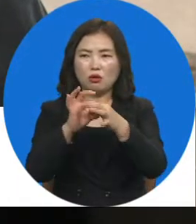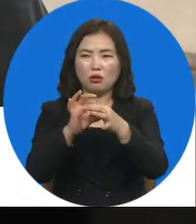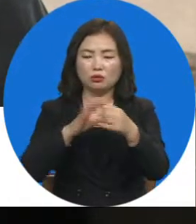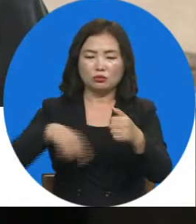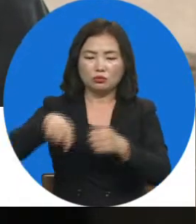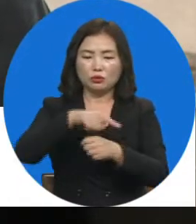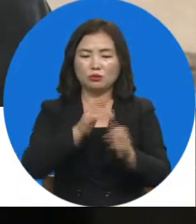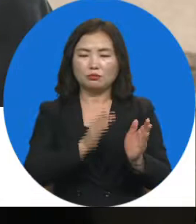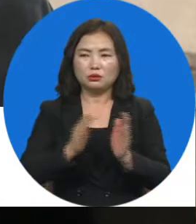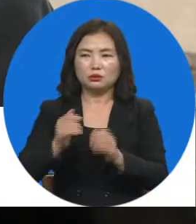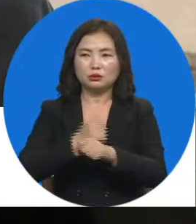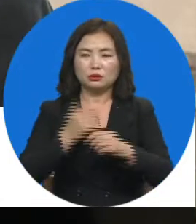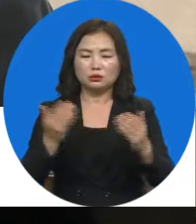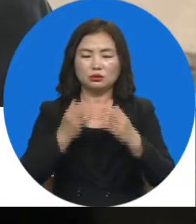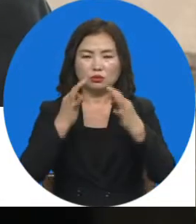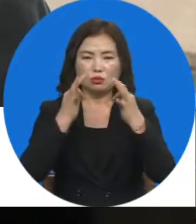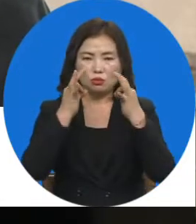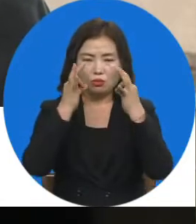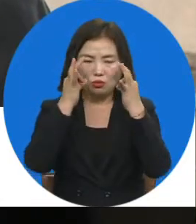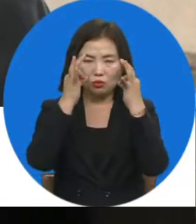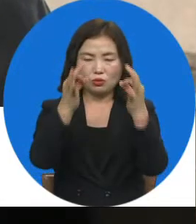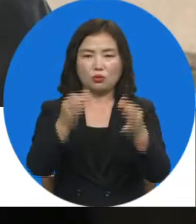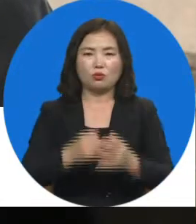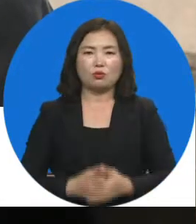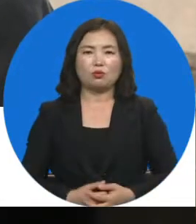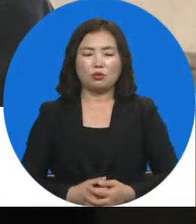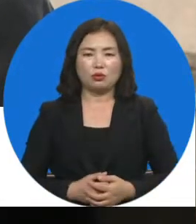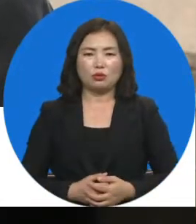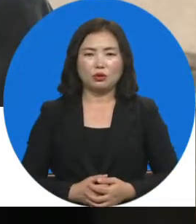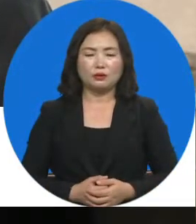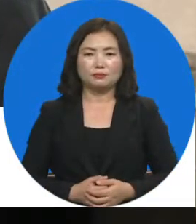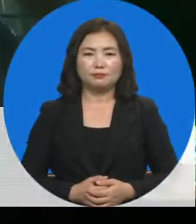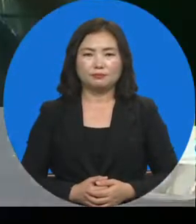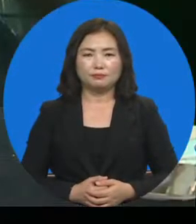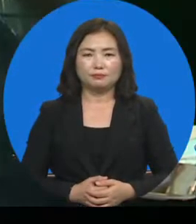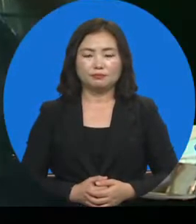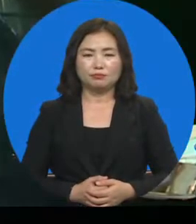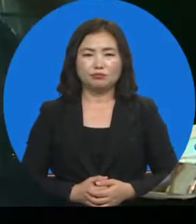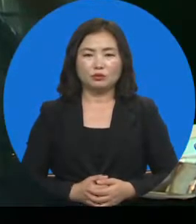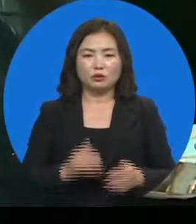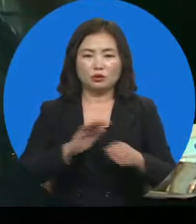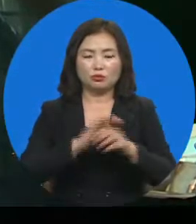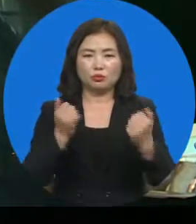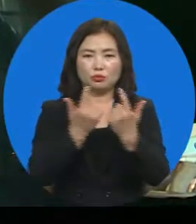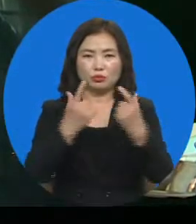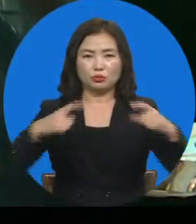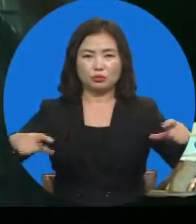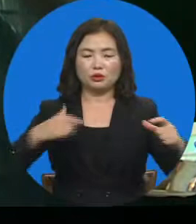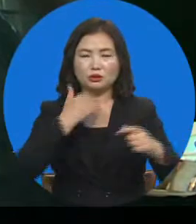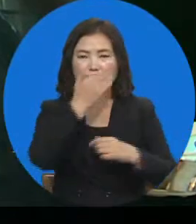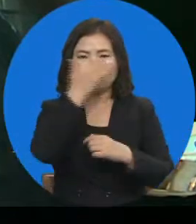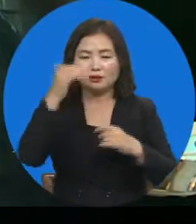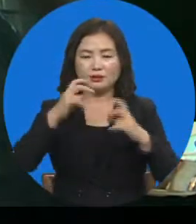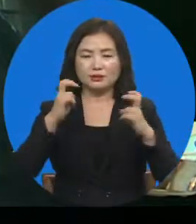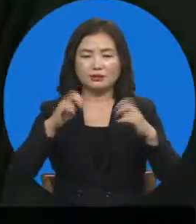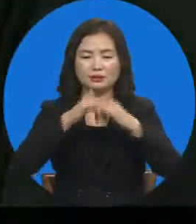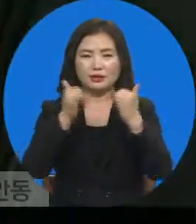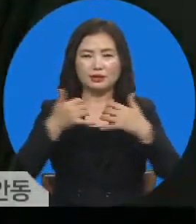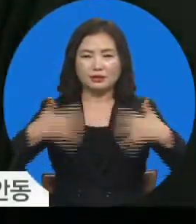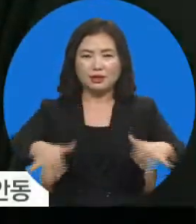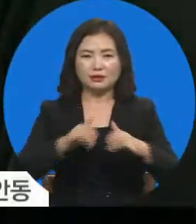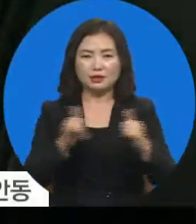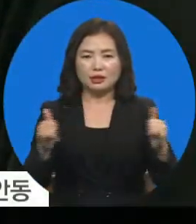생태계를 구축하는 일을 위해서 많은 노력과 경북 북부권 청년들과 사회적 약자들을